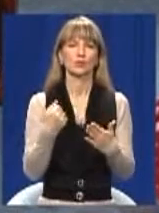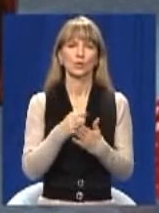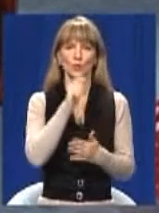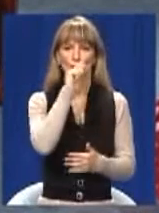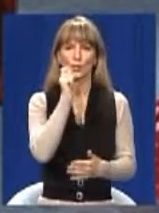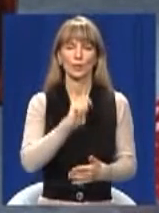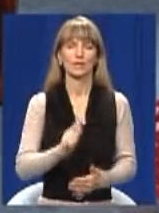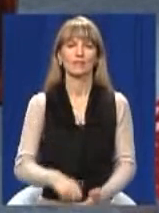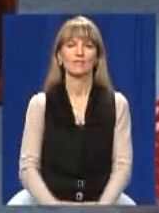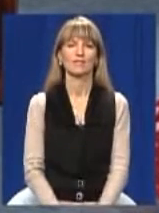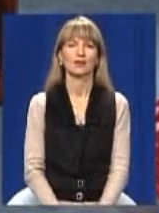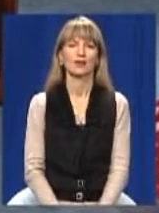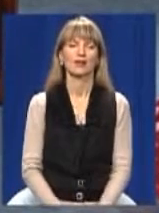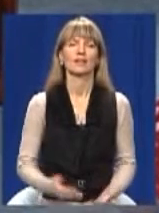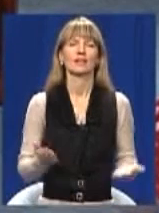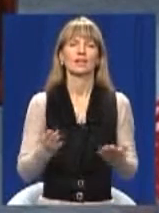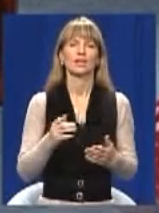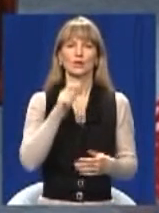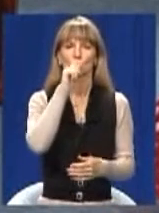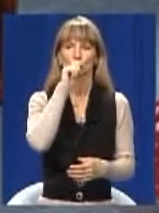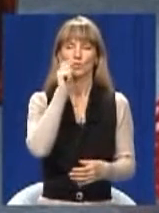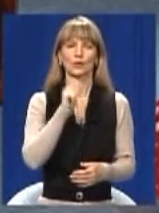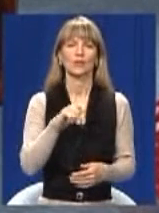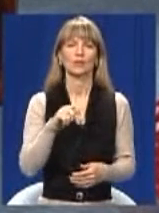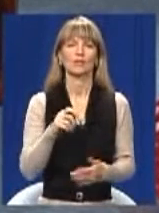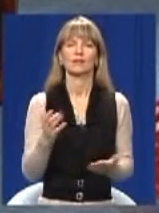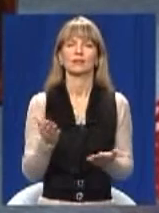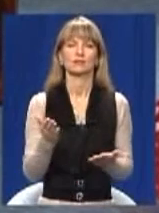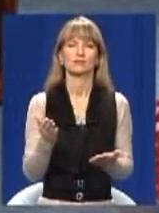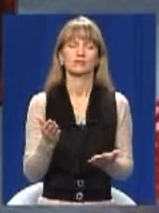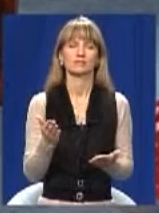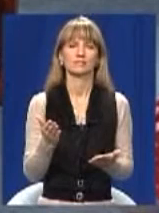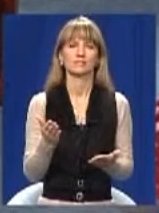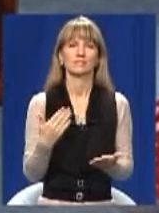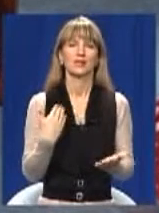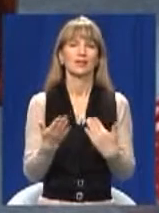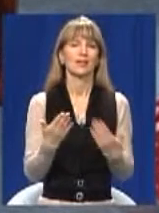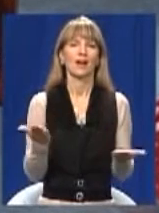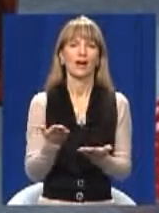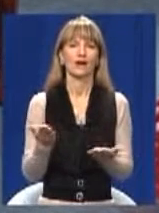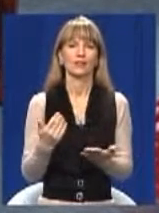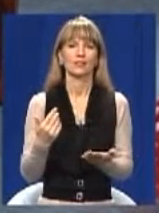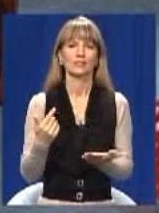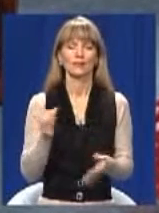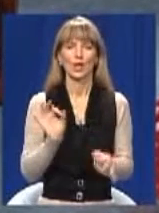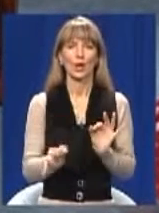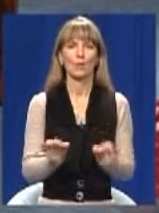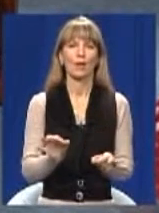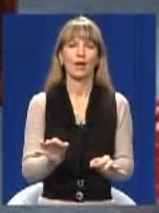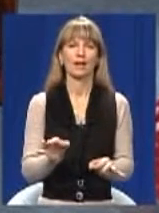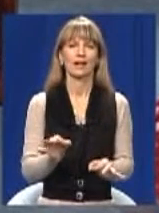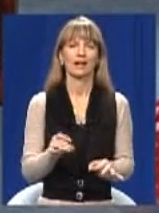парфумів? А як це? Духи, парфуми, парфумерія. Не знаю. Ти